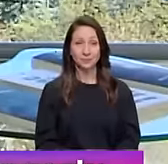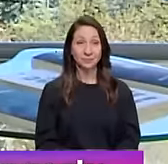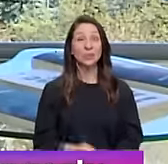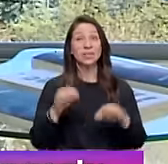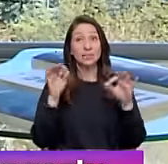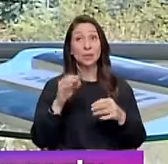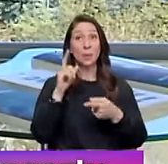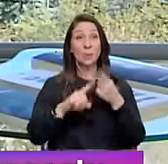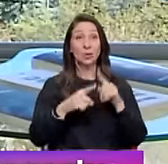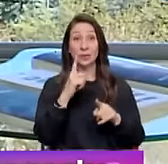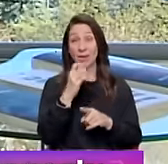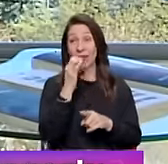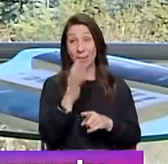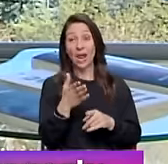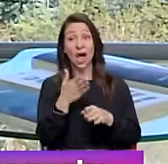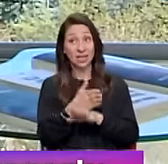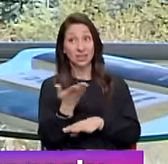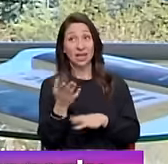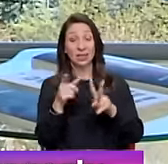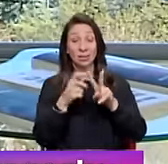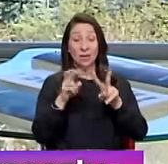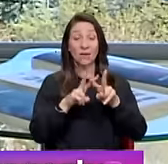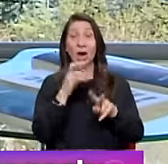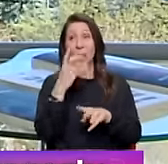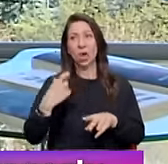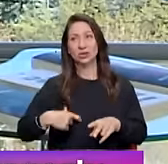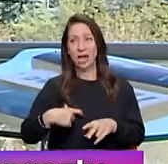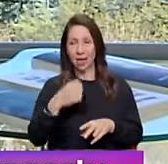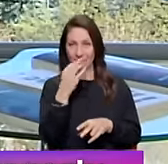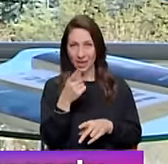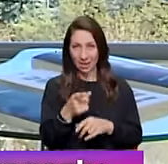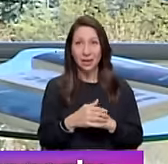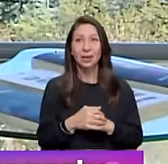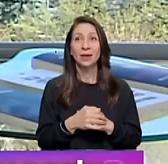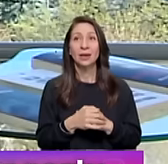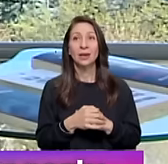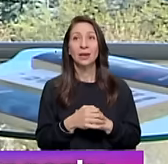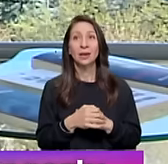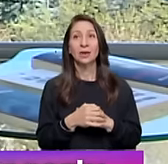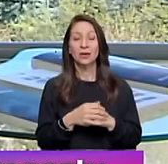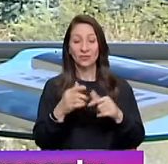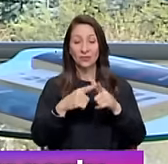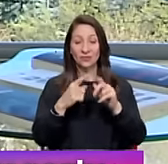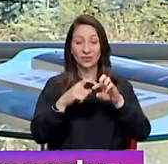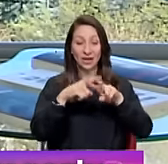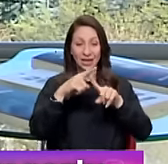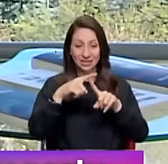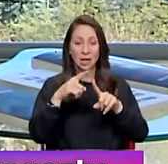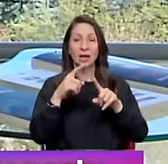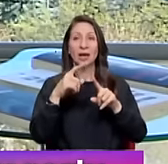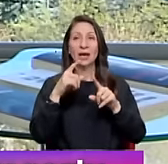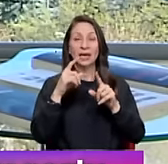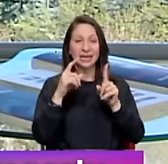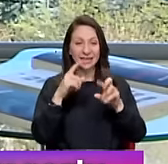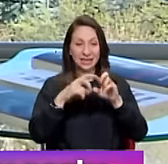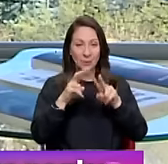Şimdi siyasetten bir haber. Aslında NAV Haber'in özel haberi. Fırat Irmak ve Gökhan Arık'ın